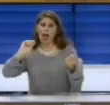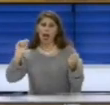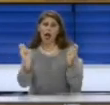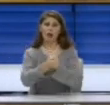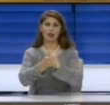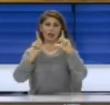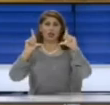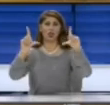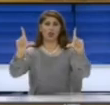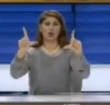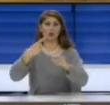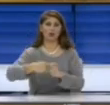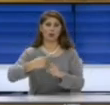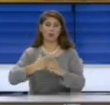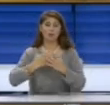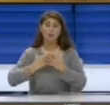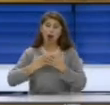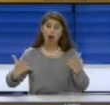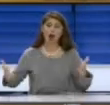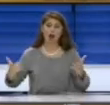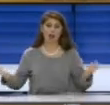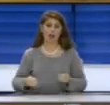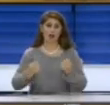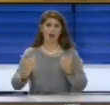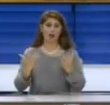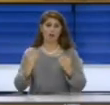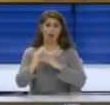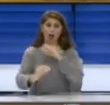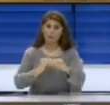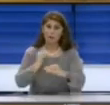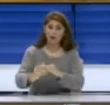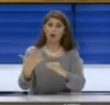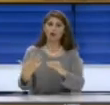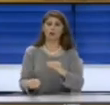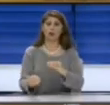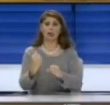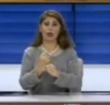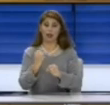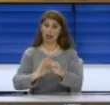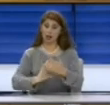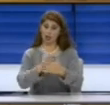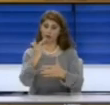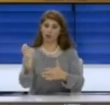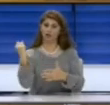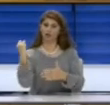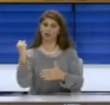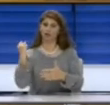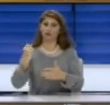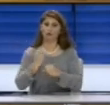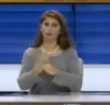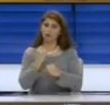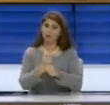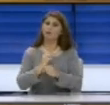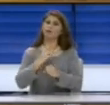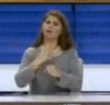Ελλάδος. Με μεγάλα έργα, με πολλές επενδύσεις που φέρνουν ανάπτυξη και τονώνουν την απασχόληση, αλλά βελτιώνουν και την